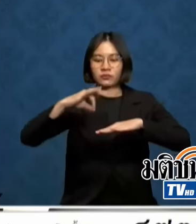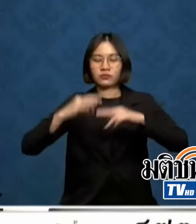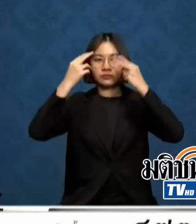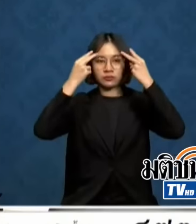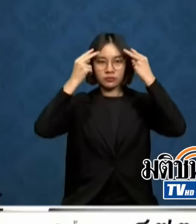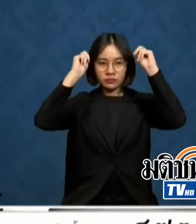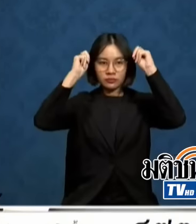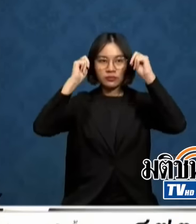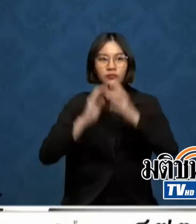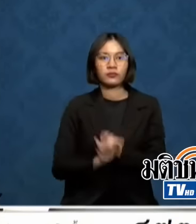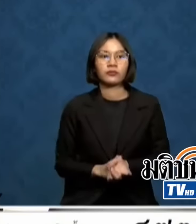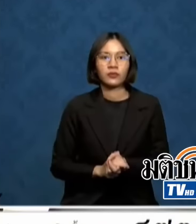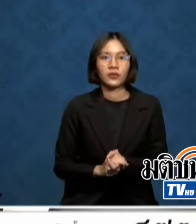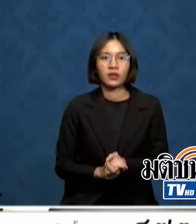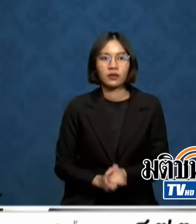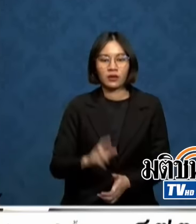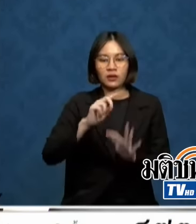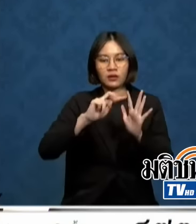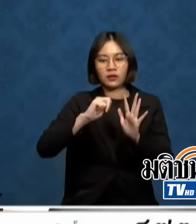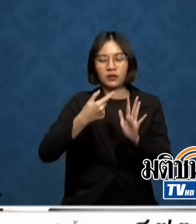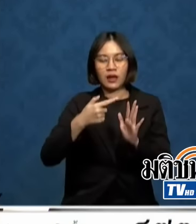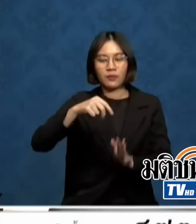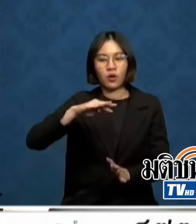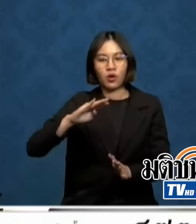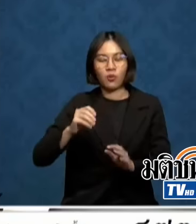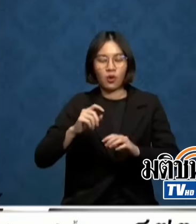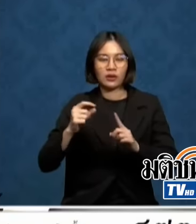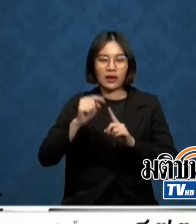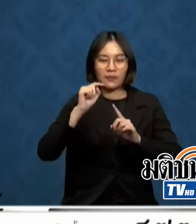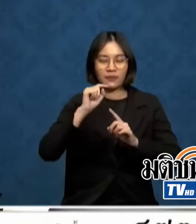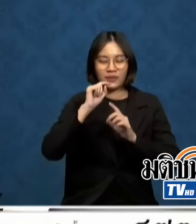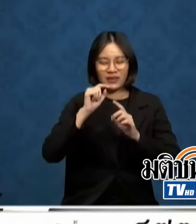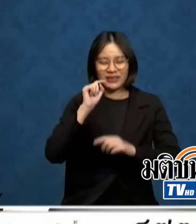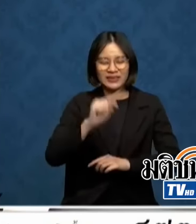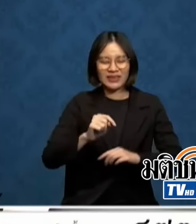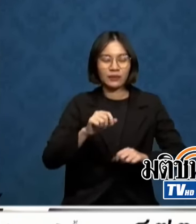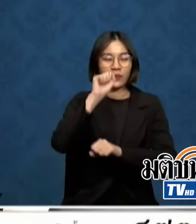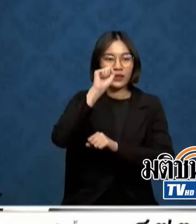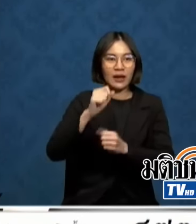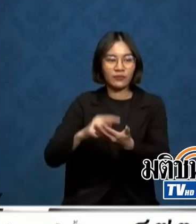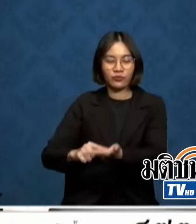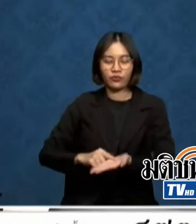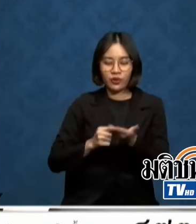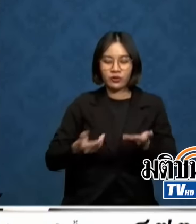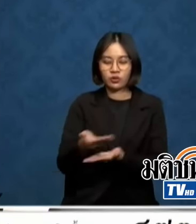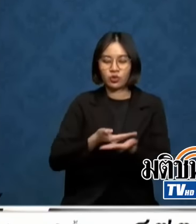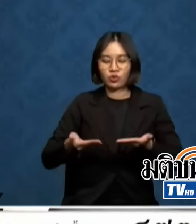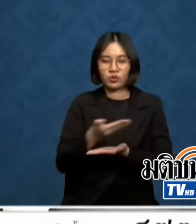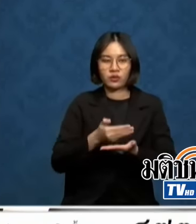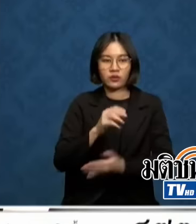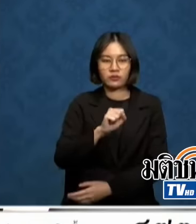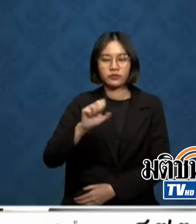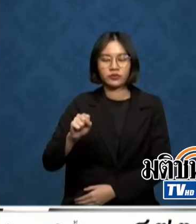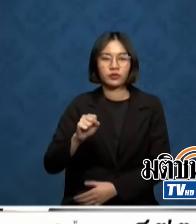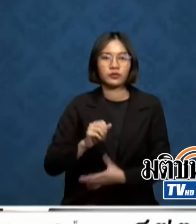รัฐมนตรีกว่าร่างพรบยกเลิกประกาศคำสั่งคสชแบบยกชุดเหล่านี้จะเข้าสู่การพิจารณาในสภาผู้แทน